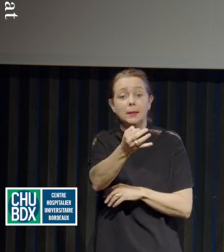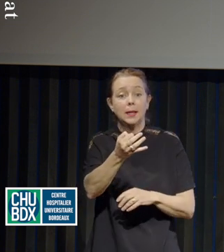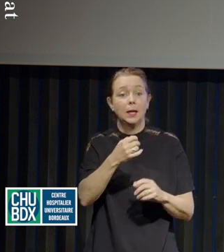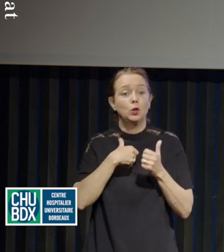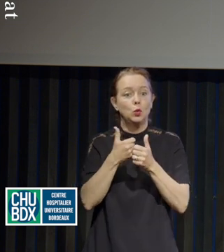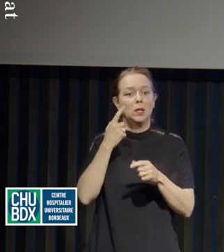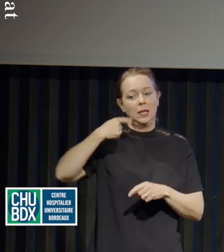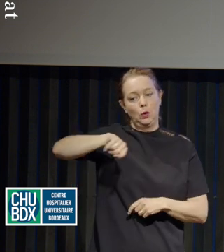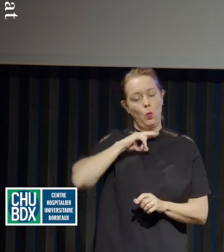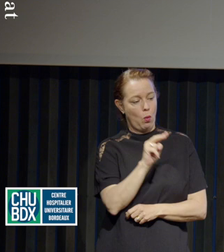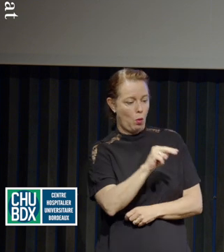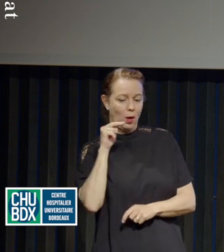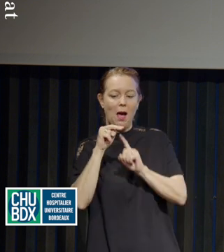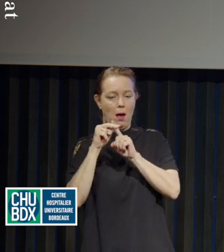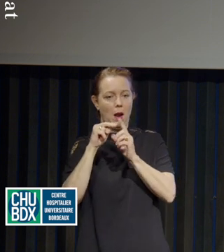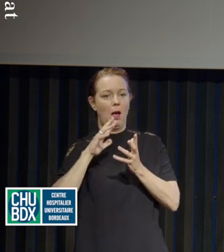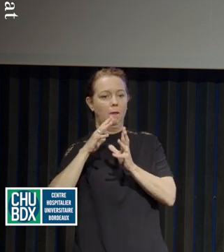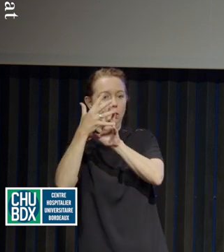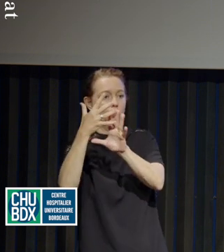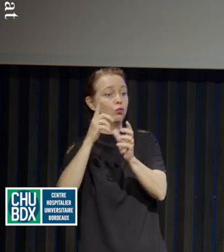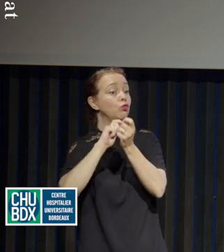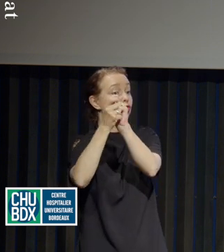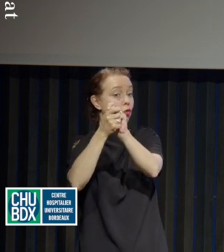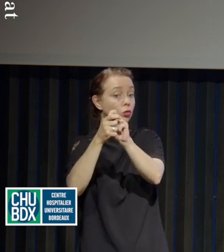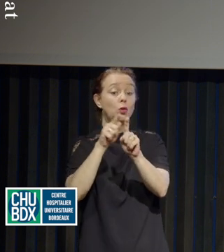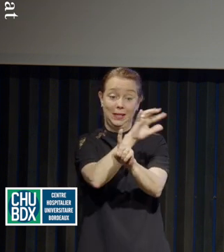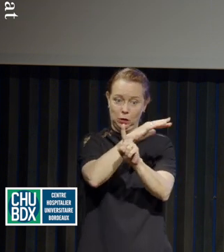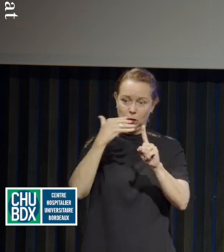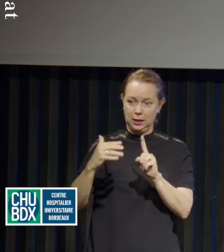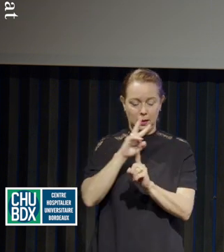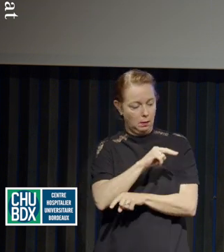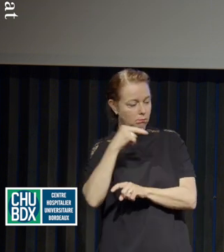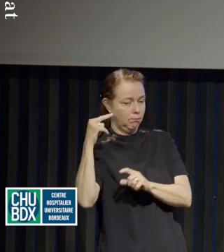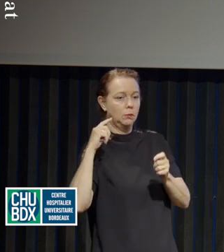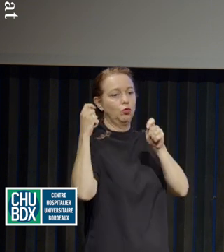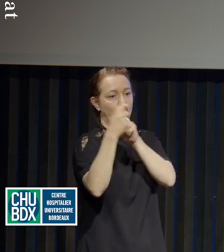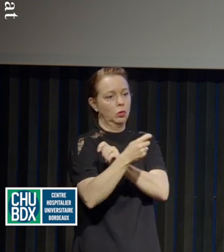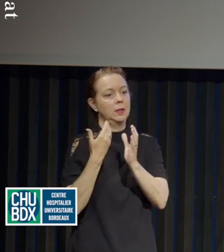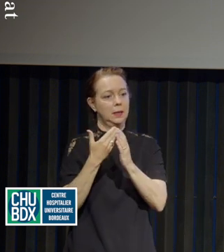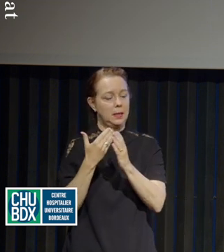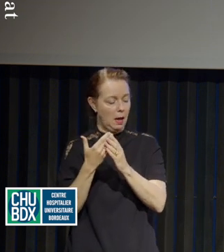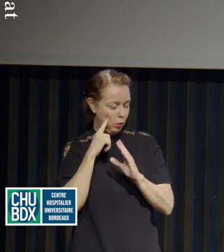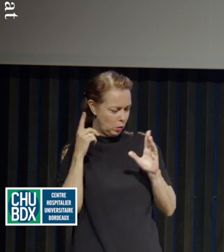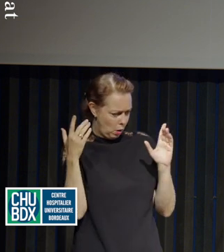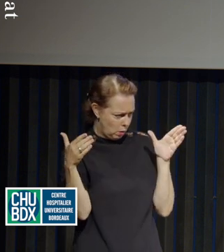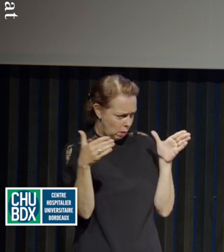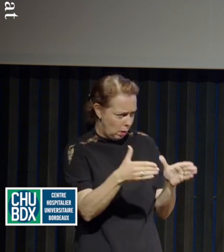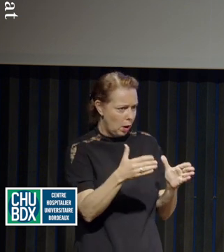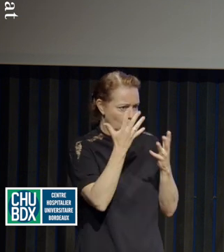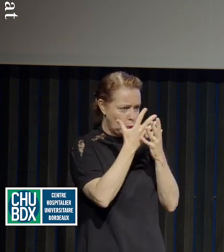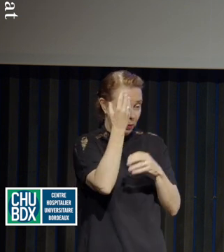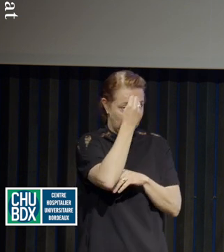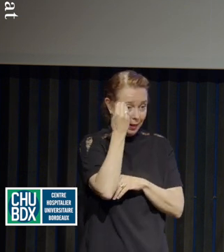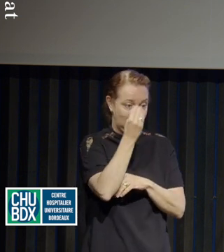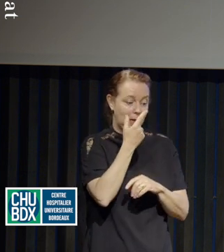regard qui évolue et le regard également de la société porté aux troubles psychiatriques qu'il est absolument